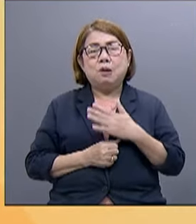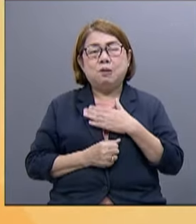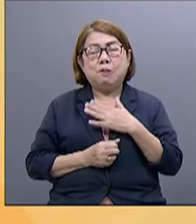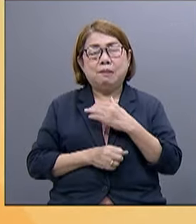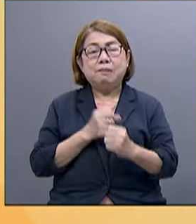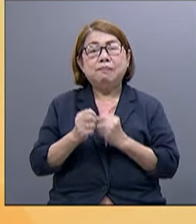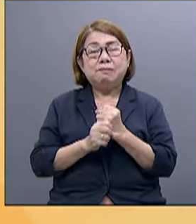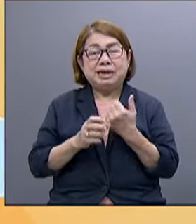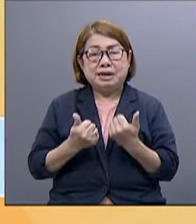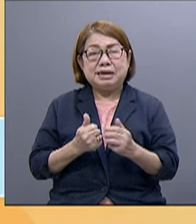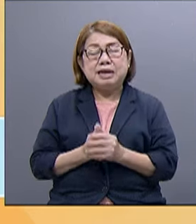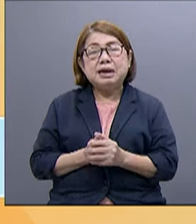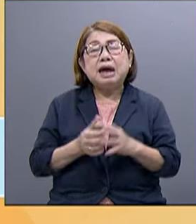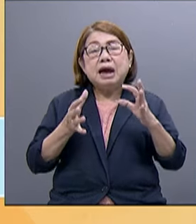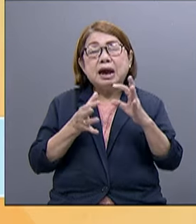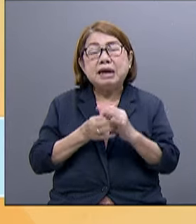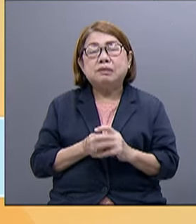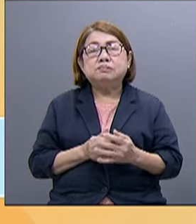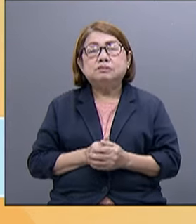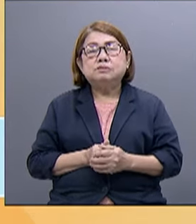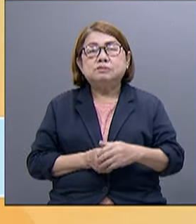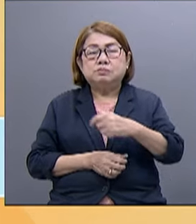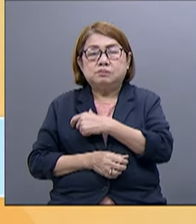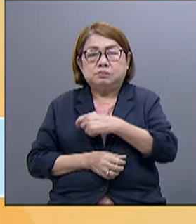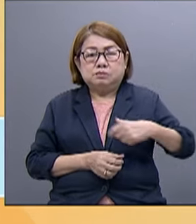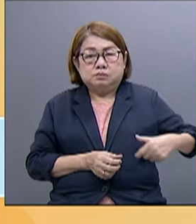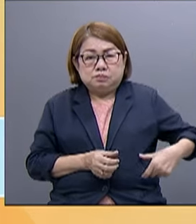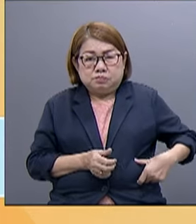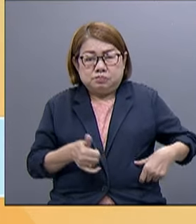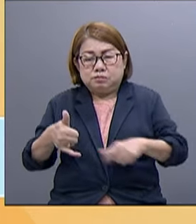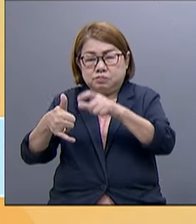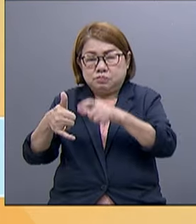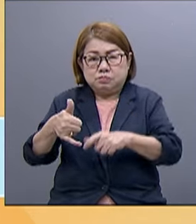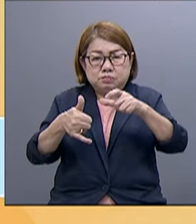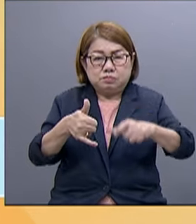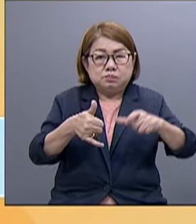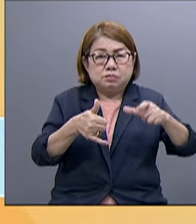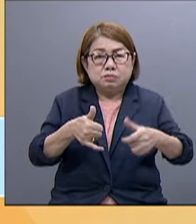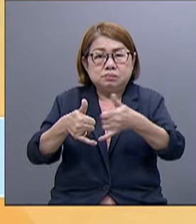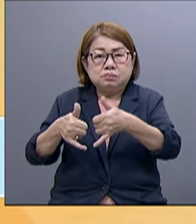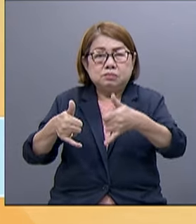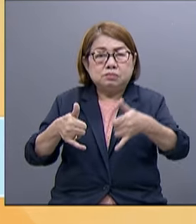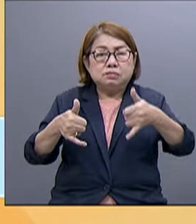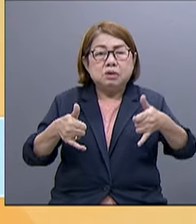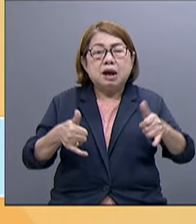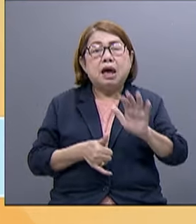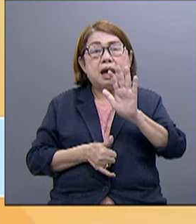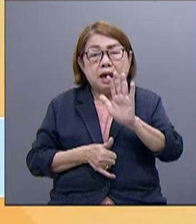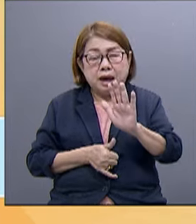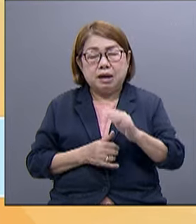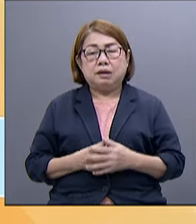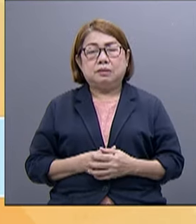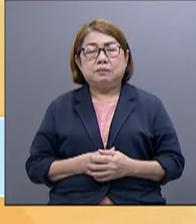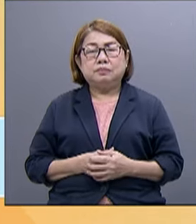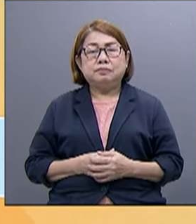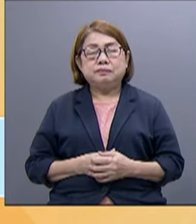ทำเรื่องพระเจ้า5พระองค์หรือพระโคลม ก็เป็นเรื่องราวใช่ไหมครับ ครับเป็น